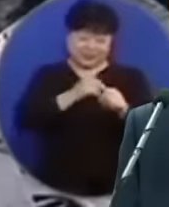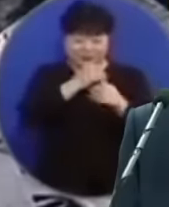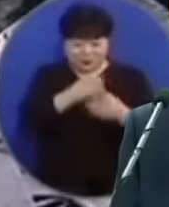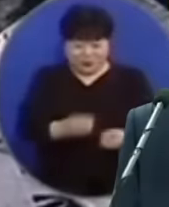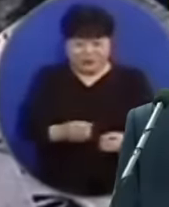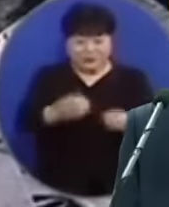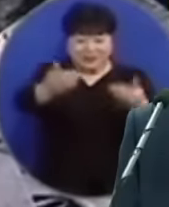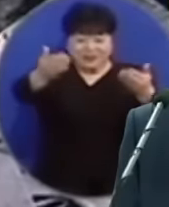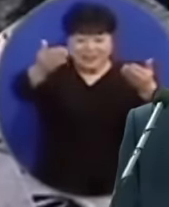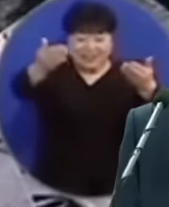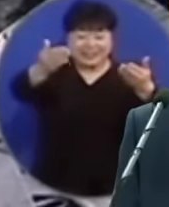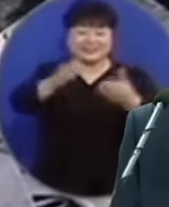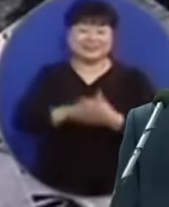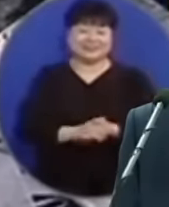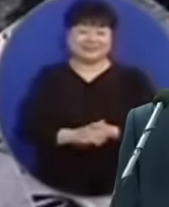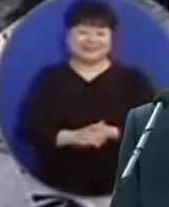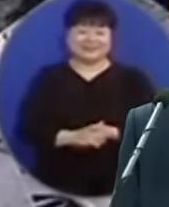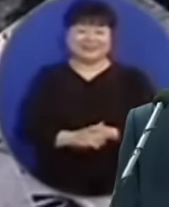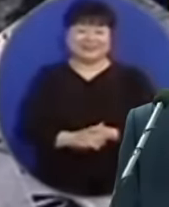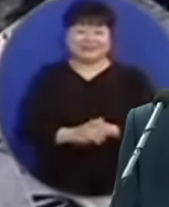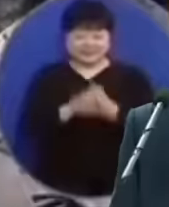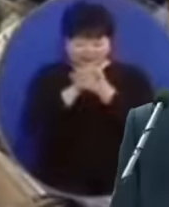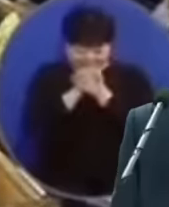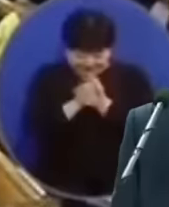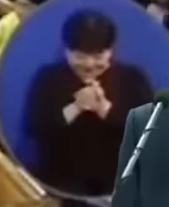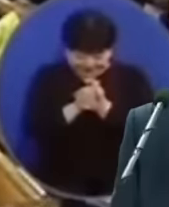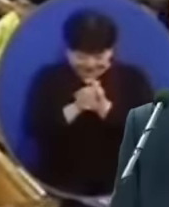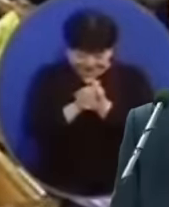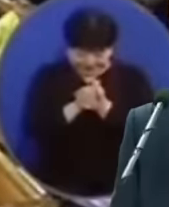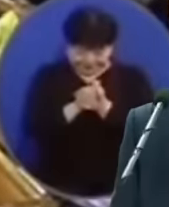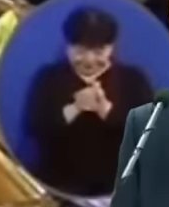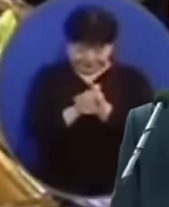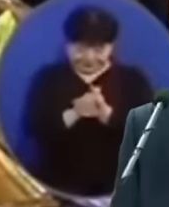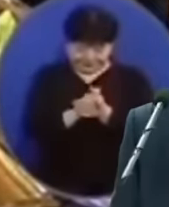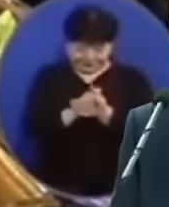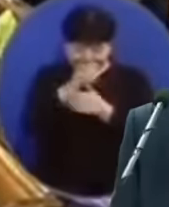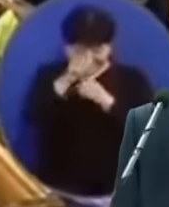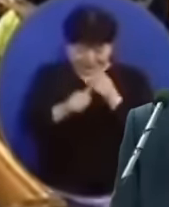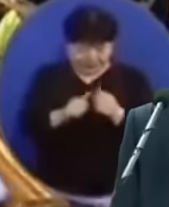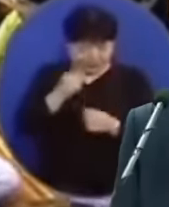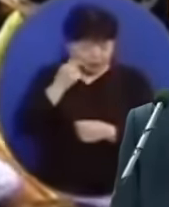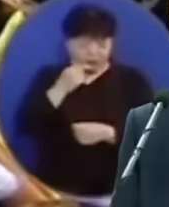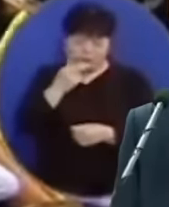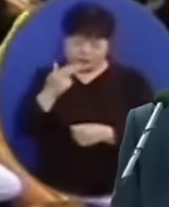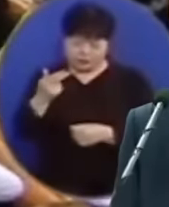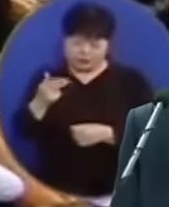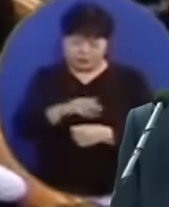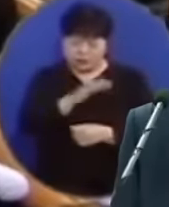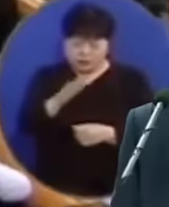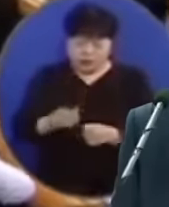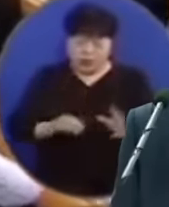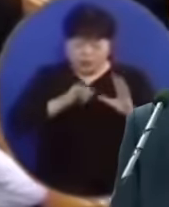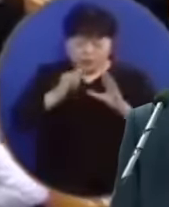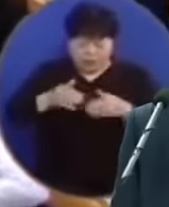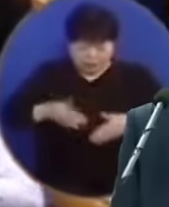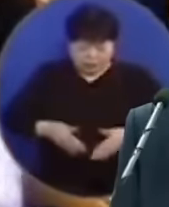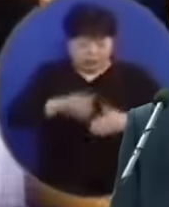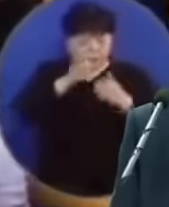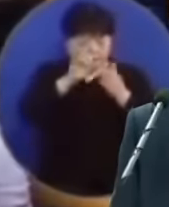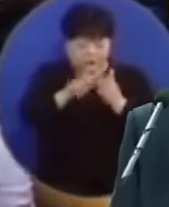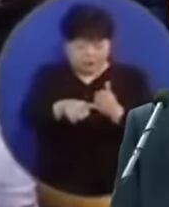이름으로 축원합니다. 우리 다 같이 기도드리겠습니다. 하나님 우리 아버지, 우리가 이 세상에